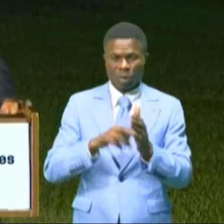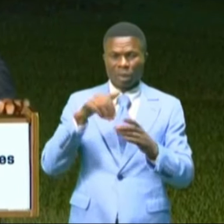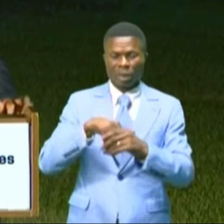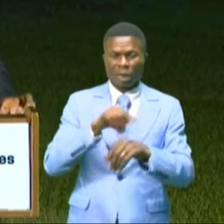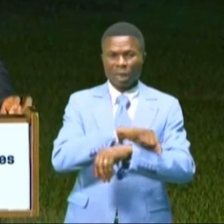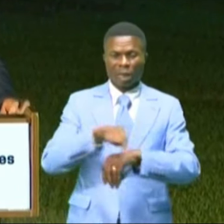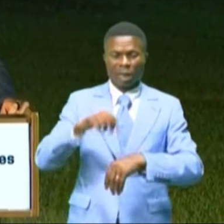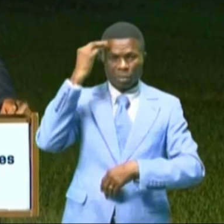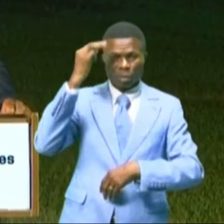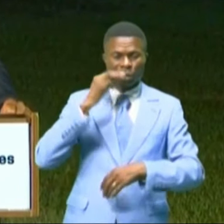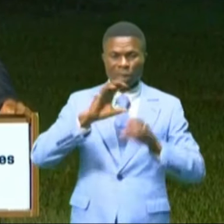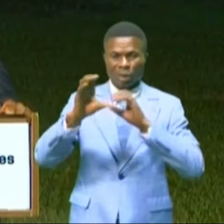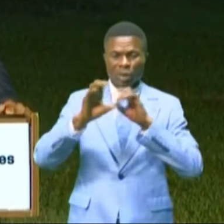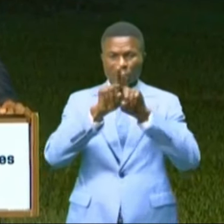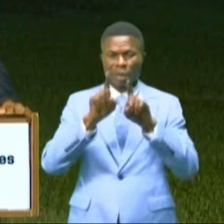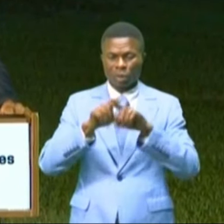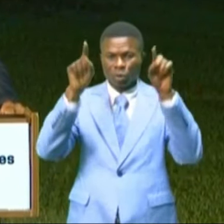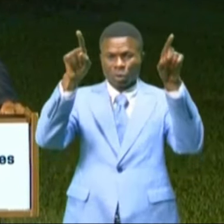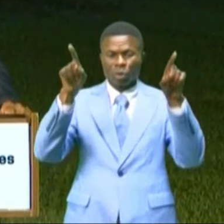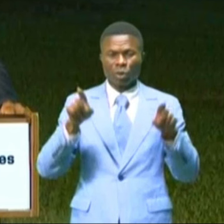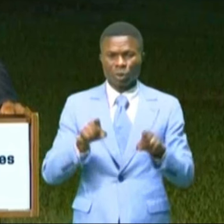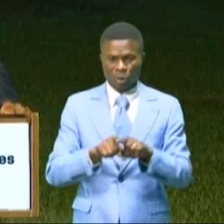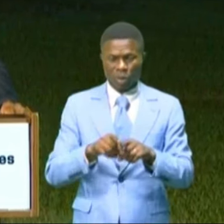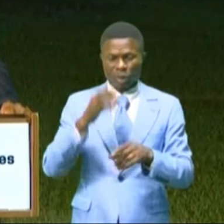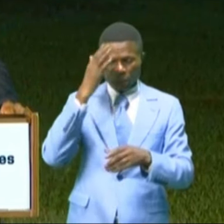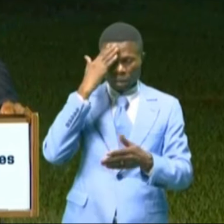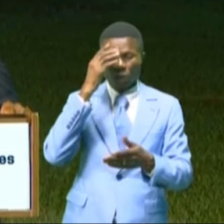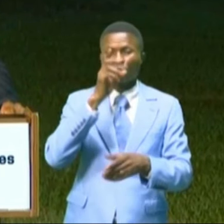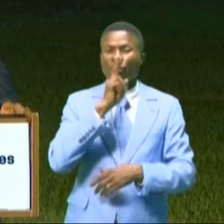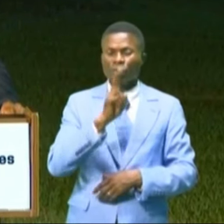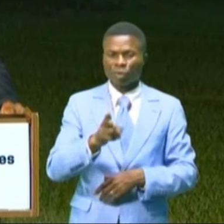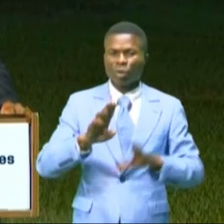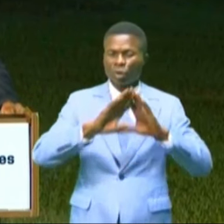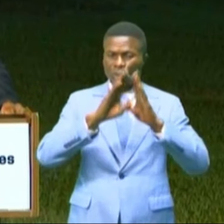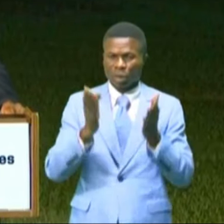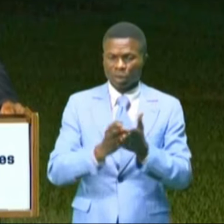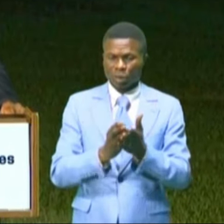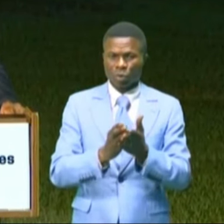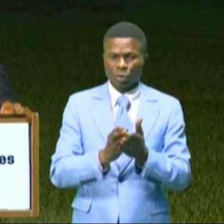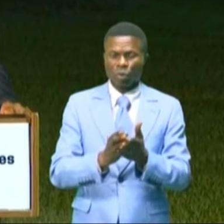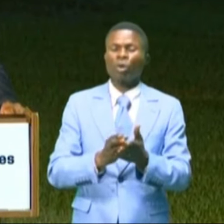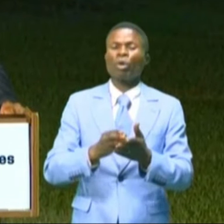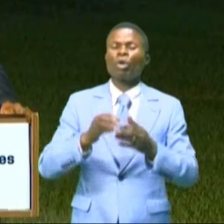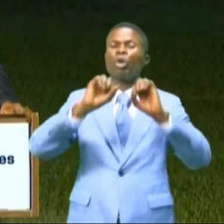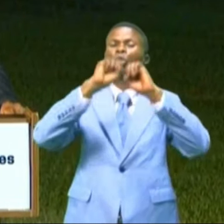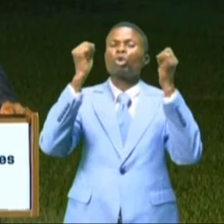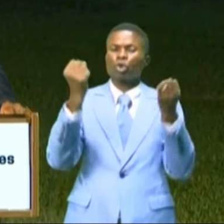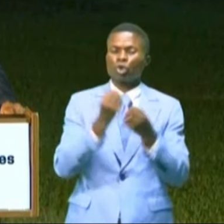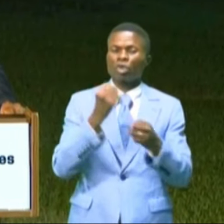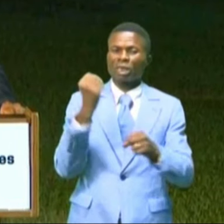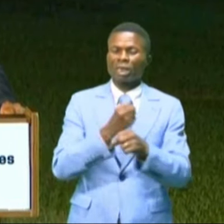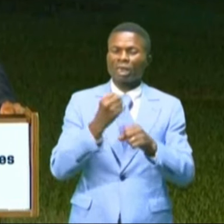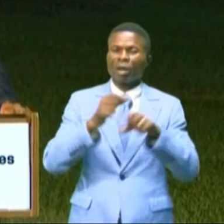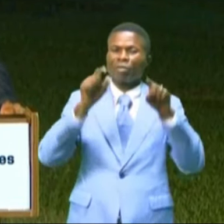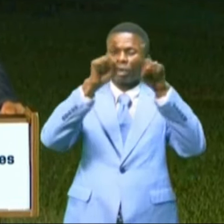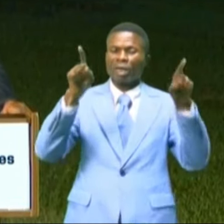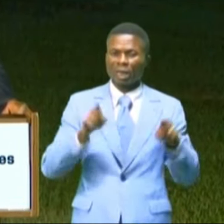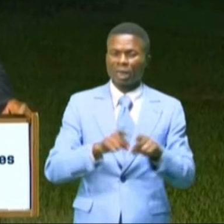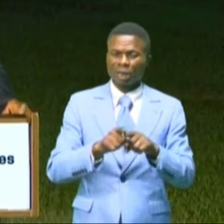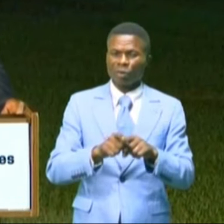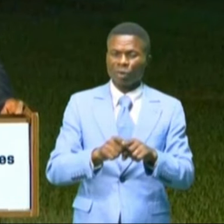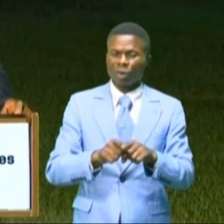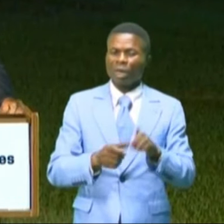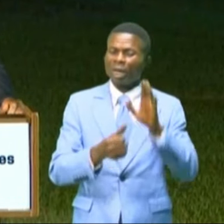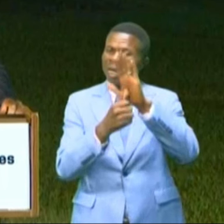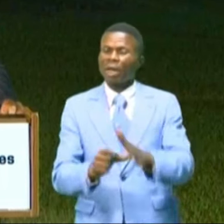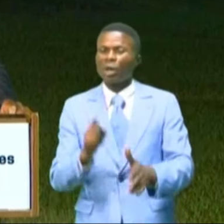la Communication et des Médias, de s'assurer que tous les télédistributeurs, sans exception, se soumettent dans